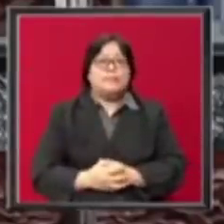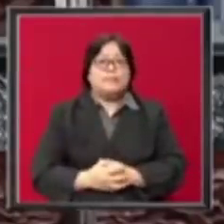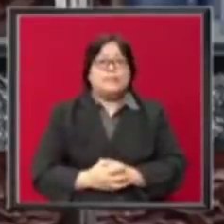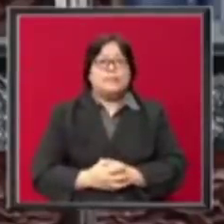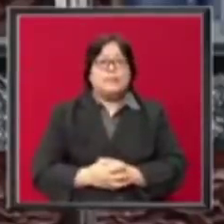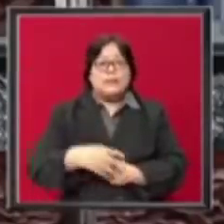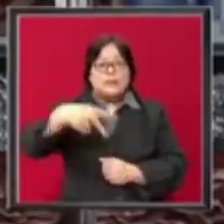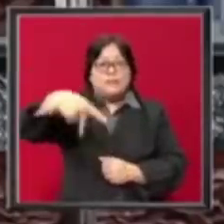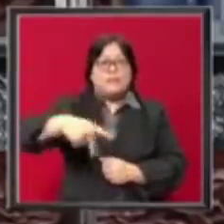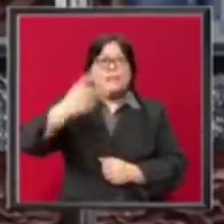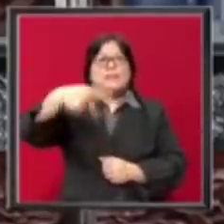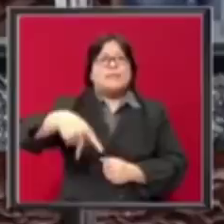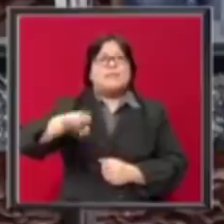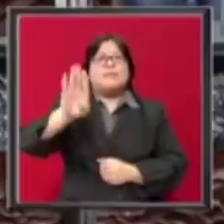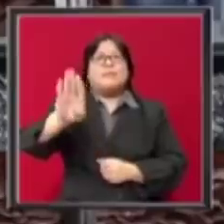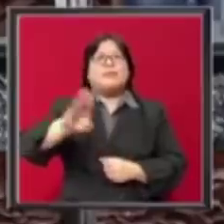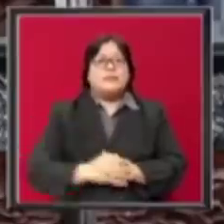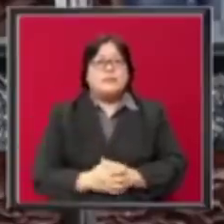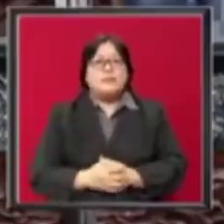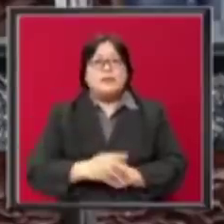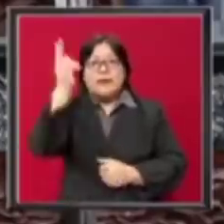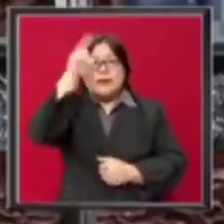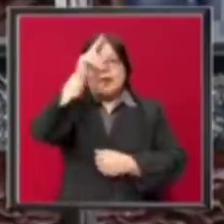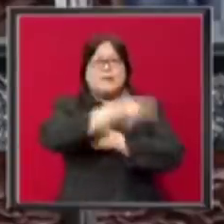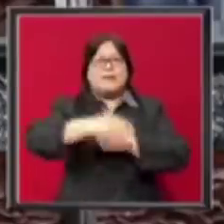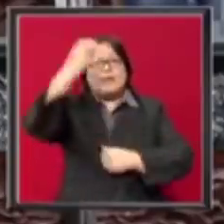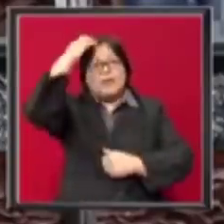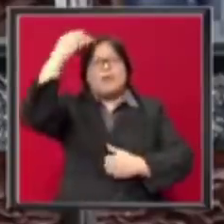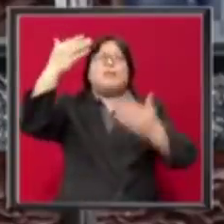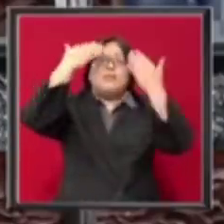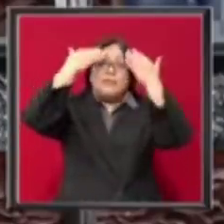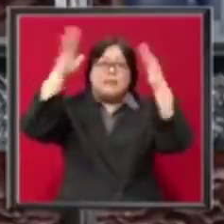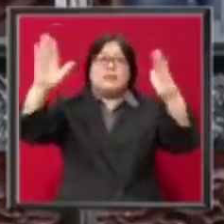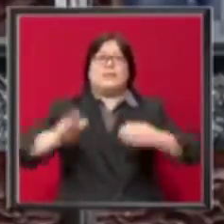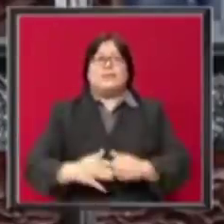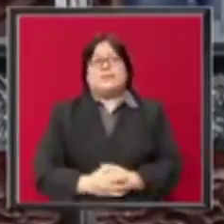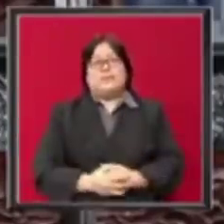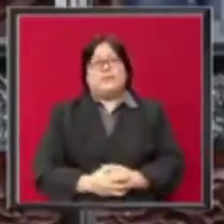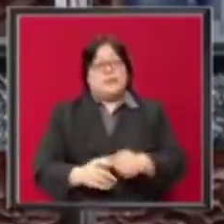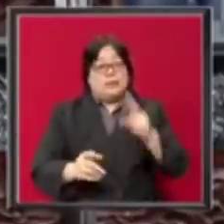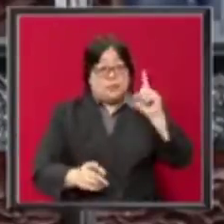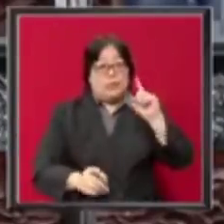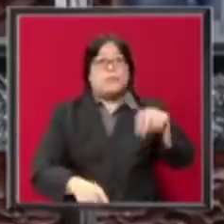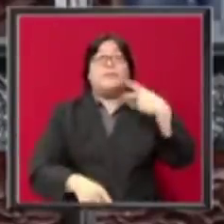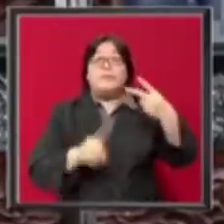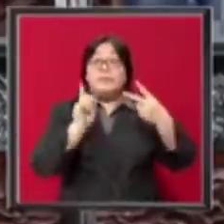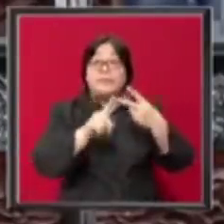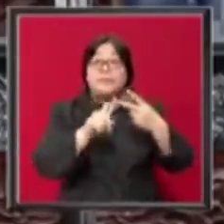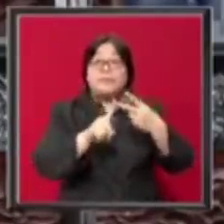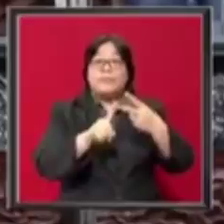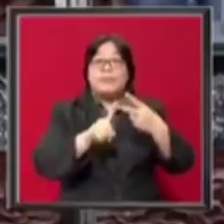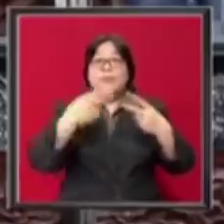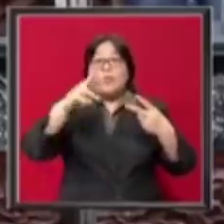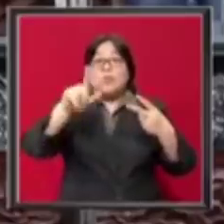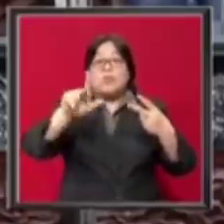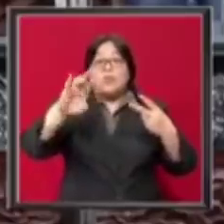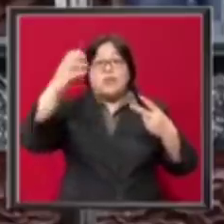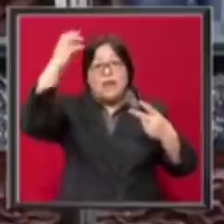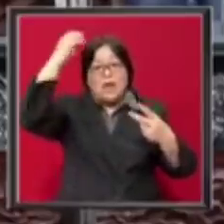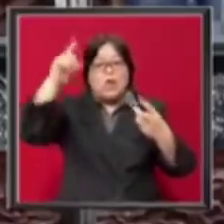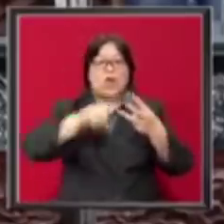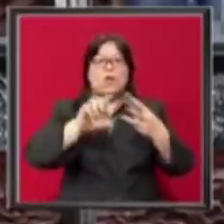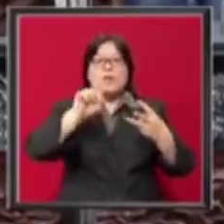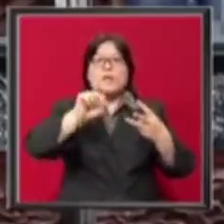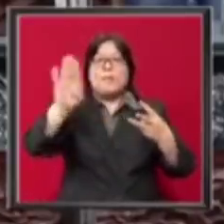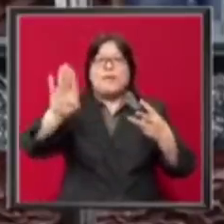buat PKPB. Kajian Negeri Selangor tak tahu pun. Satu. Keduanya, Ulu Selangor, Kasabak berkenan,